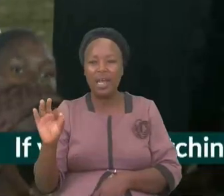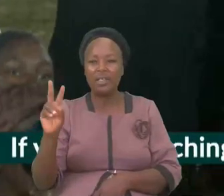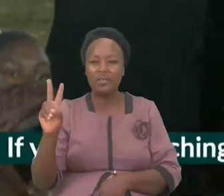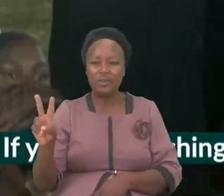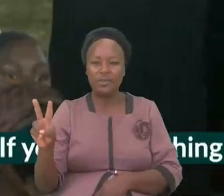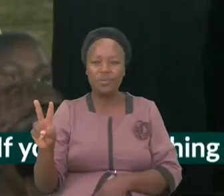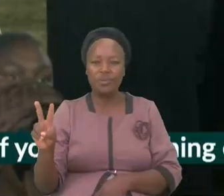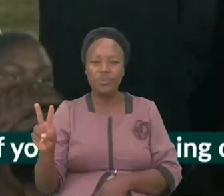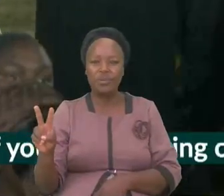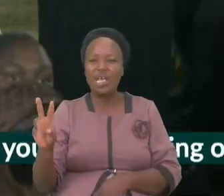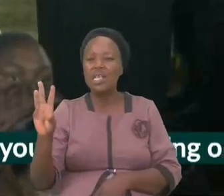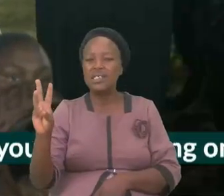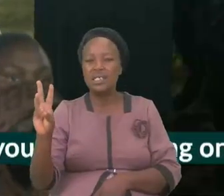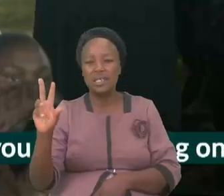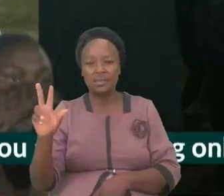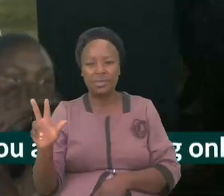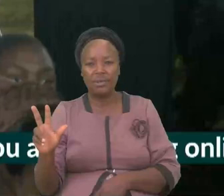63.